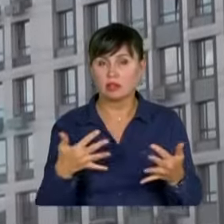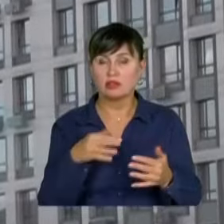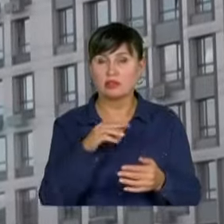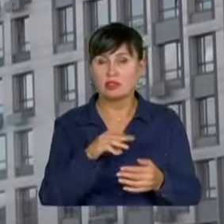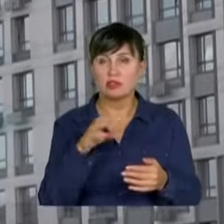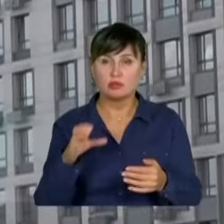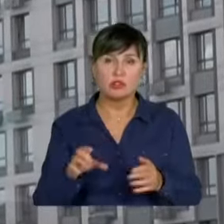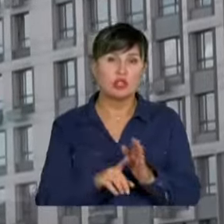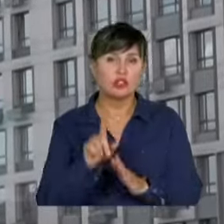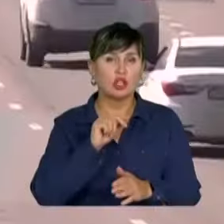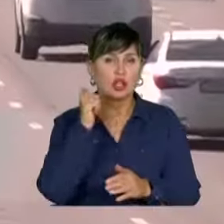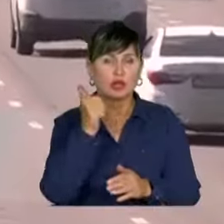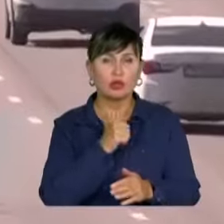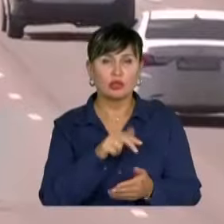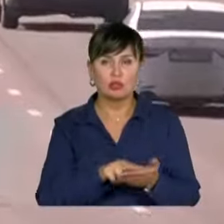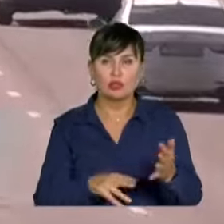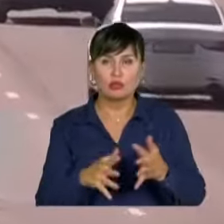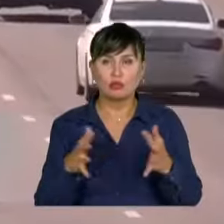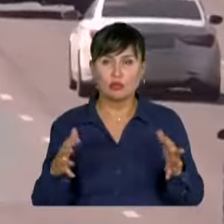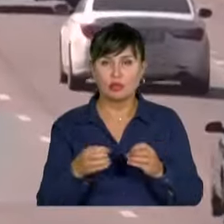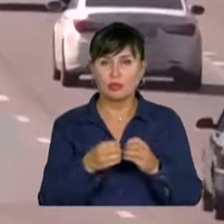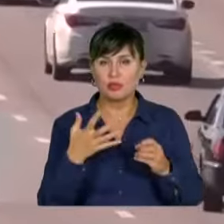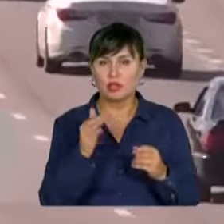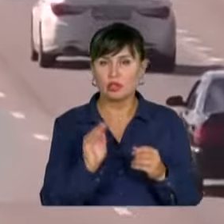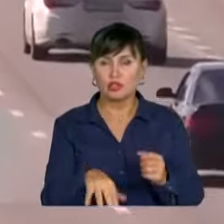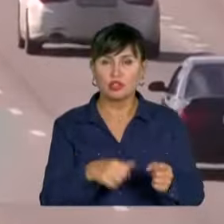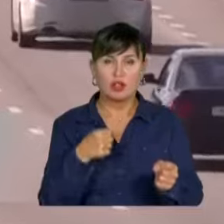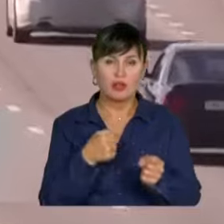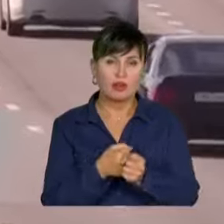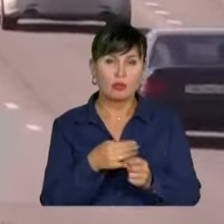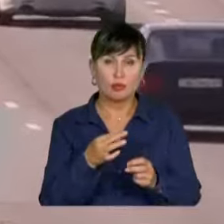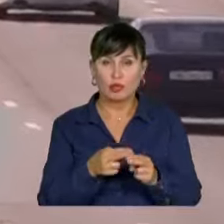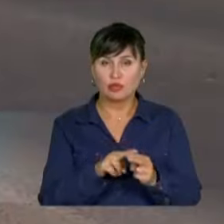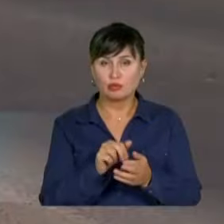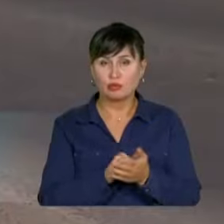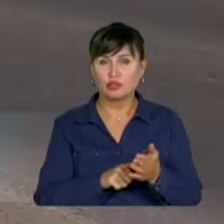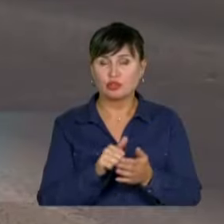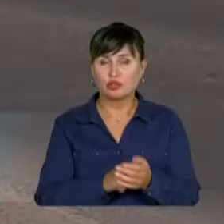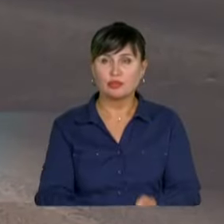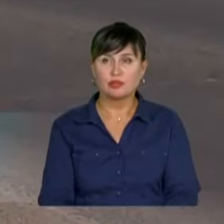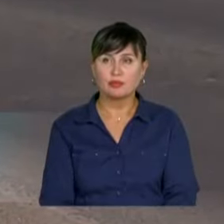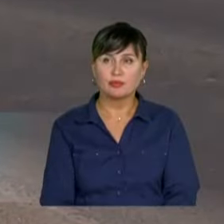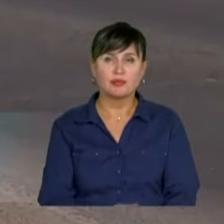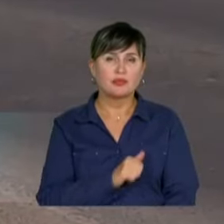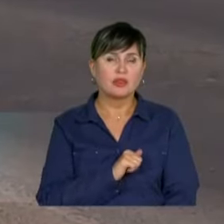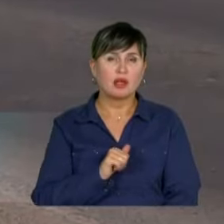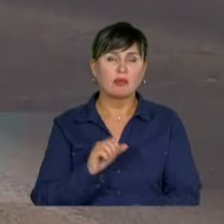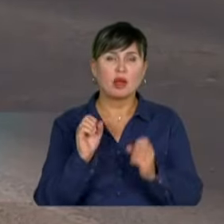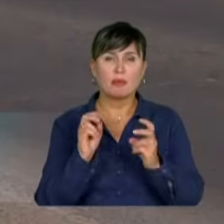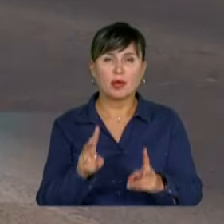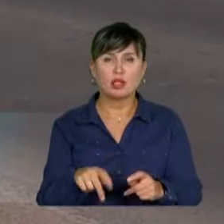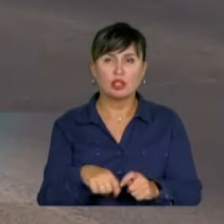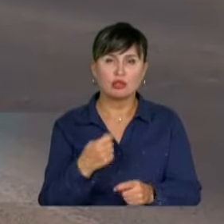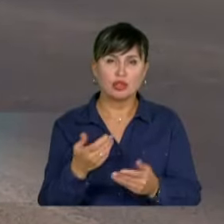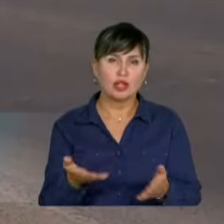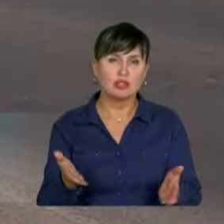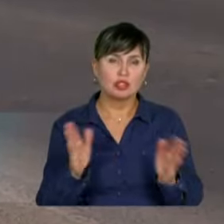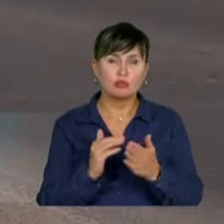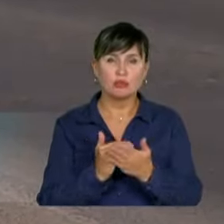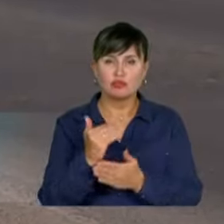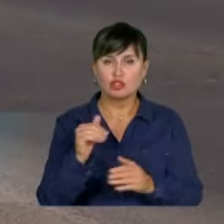начала года зарегистрировано более 15 тысяч аварий по этим причинам. Самым опасным нарушением остается